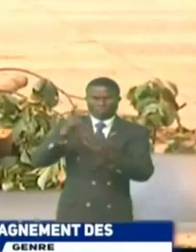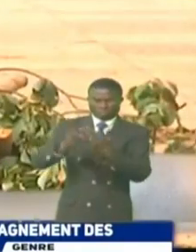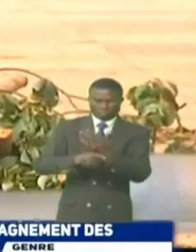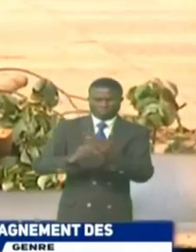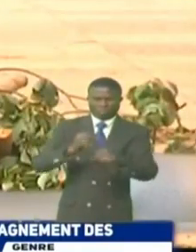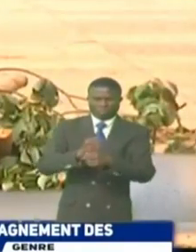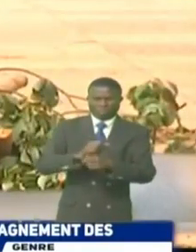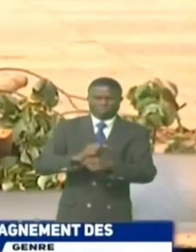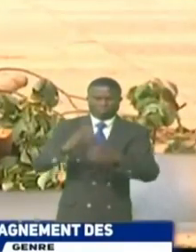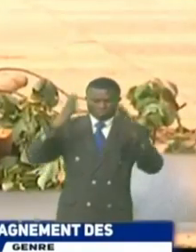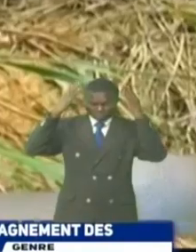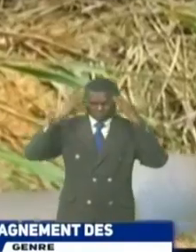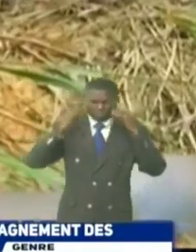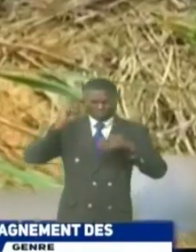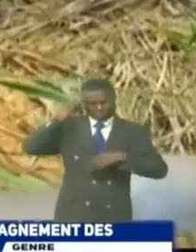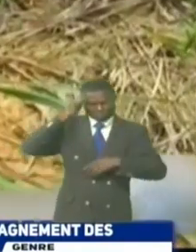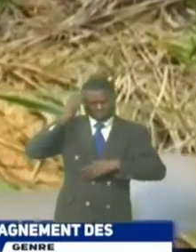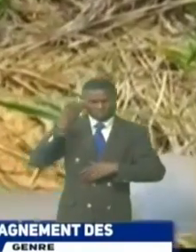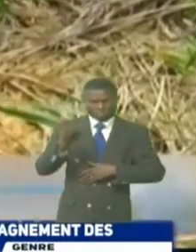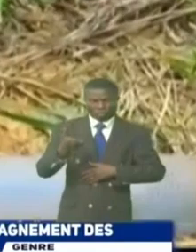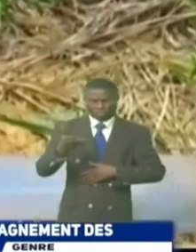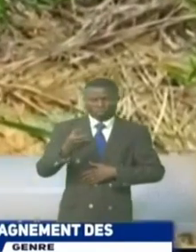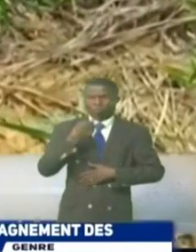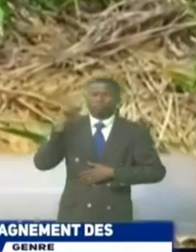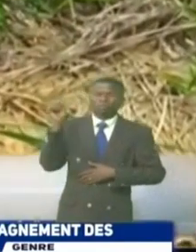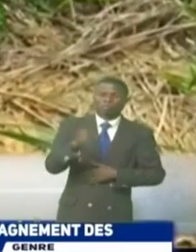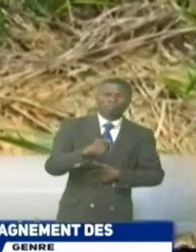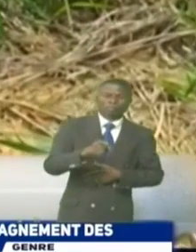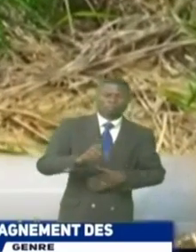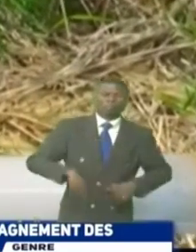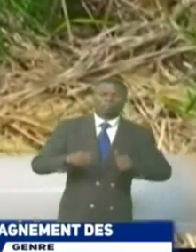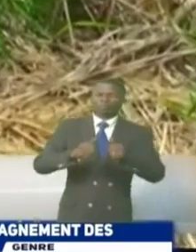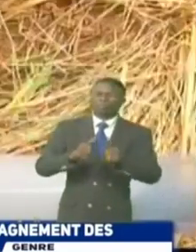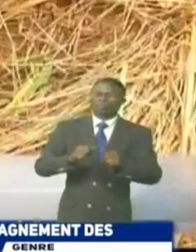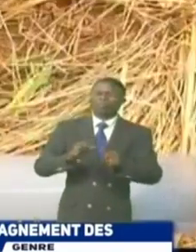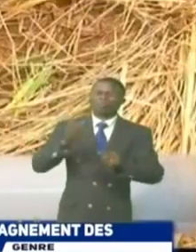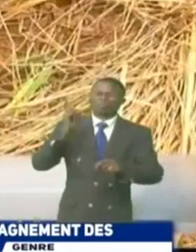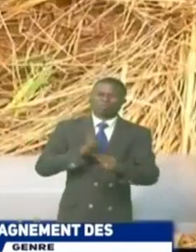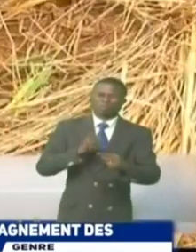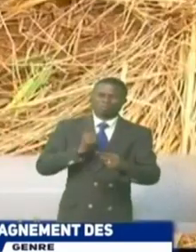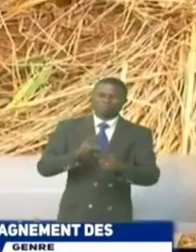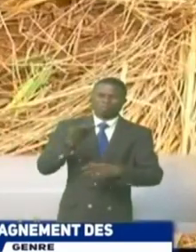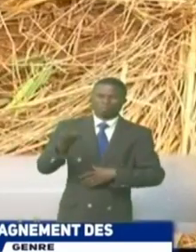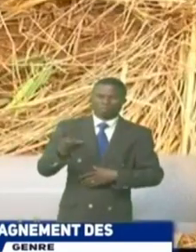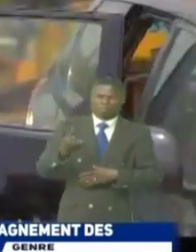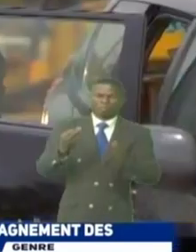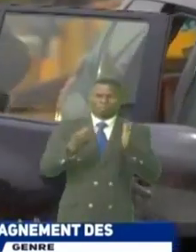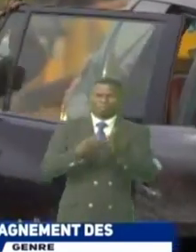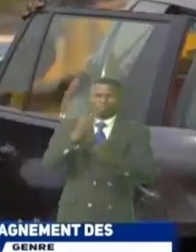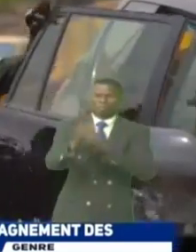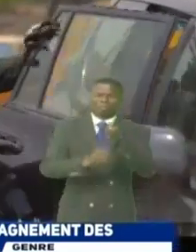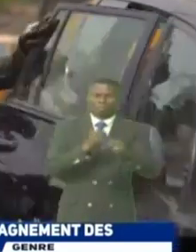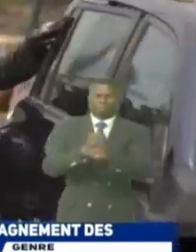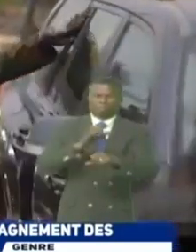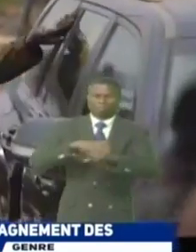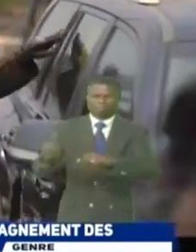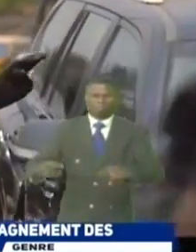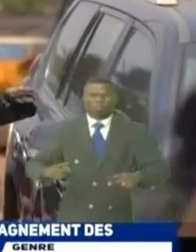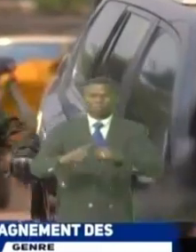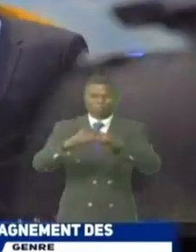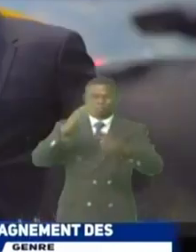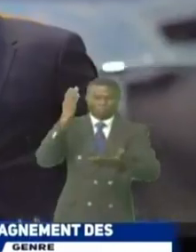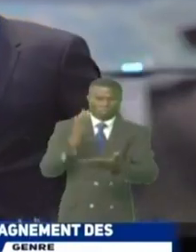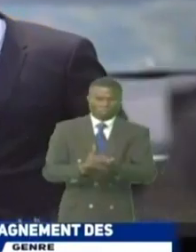Le tristement célèbre événement a imposé un mode de vie particulier à ses victimes. 8 ans après la fin de ces conflits,